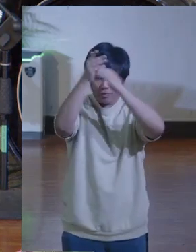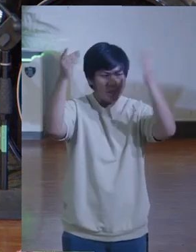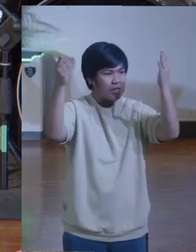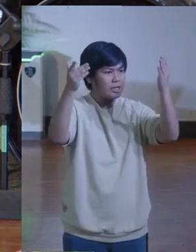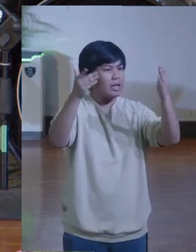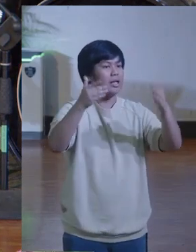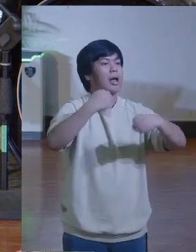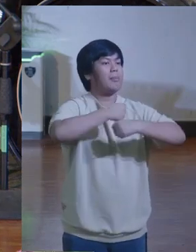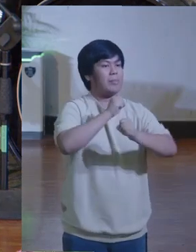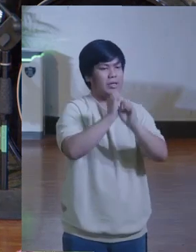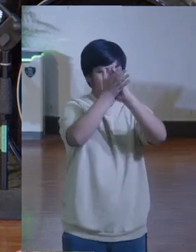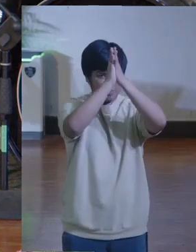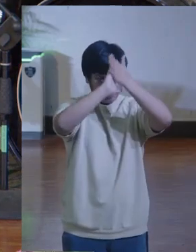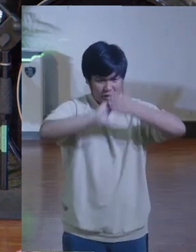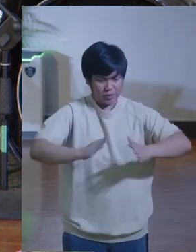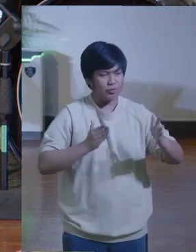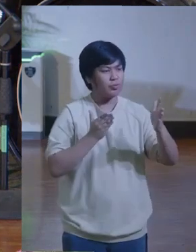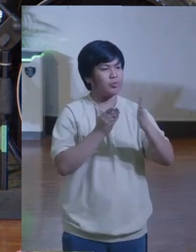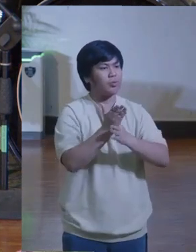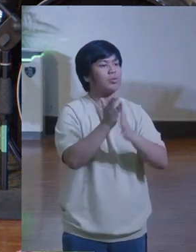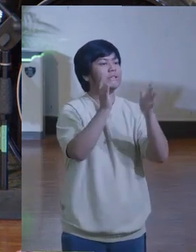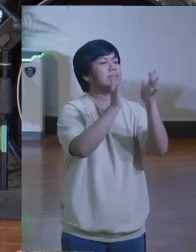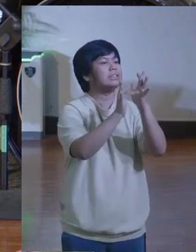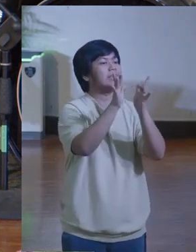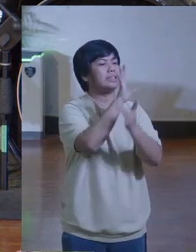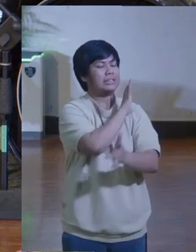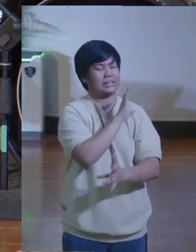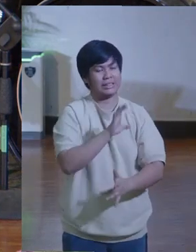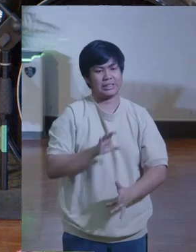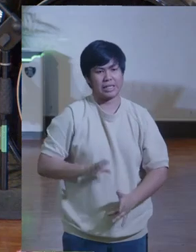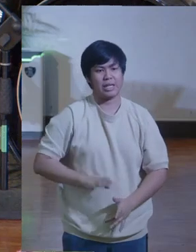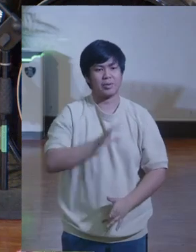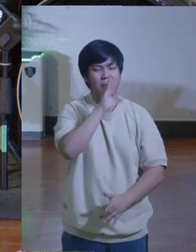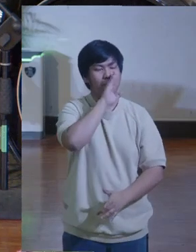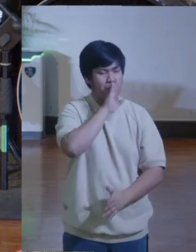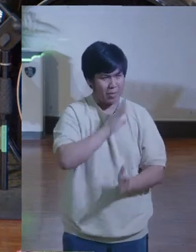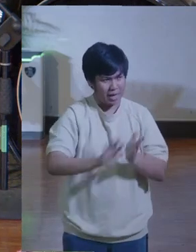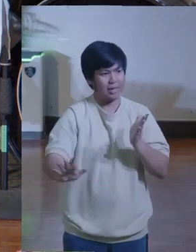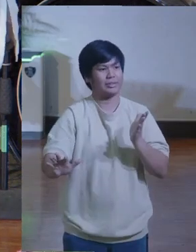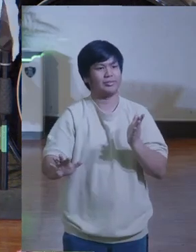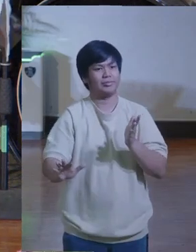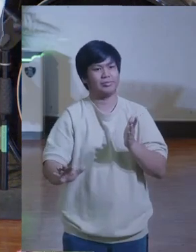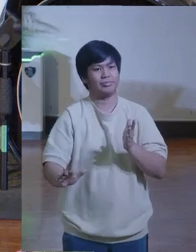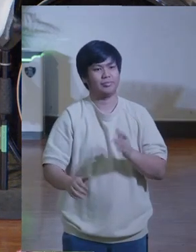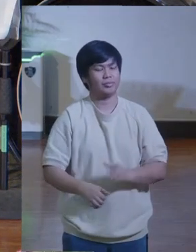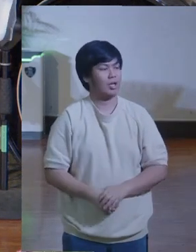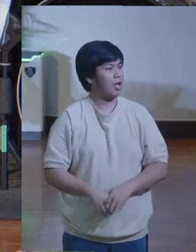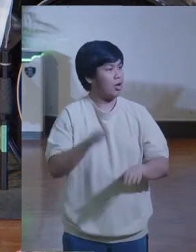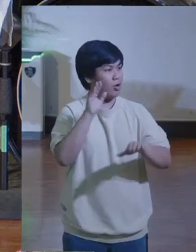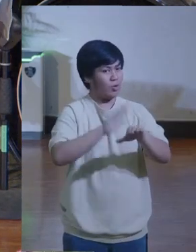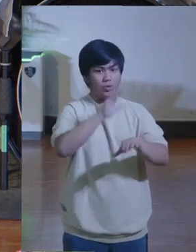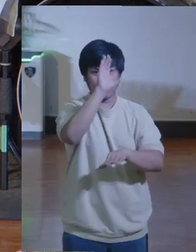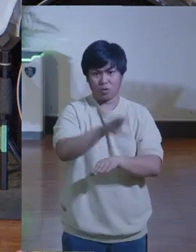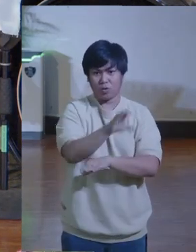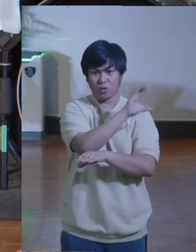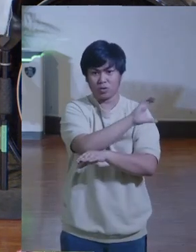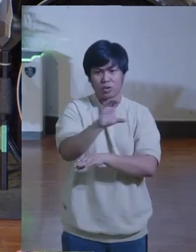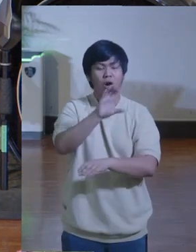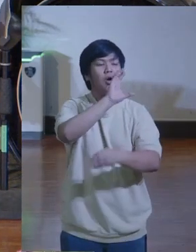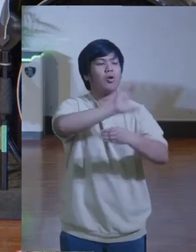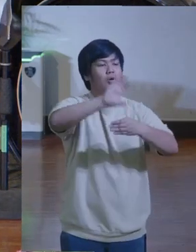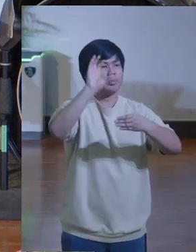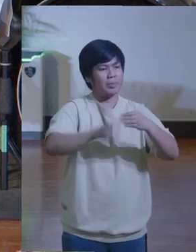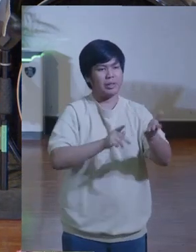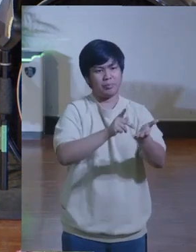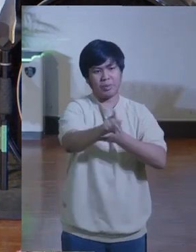making peace by the blood of His cross. Sa kanyang krus, kumpleto niyang